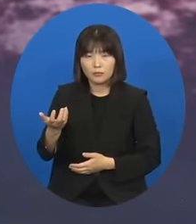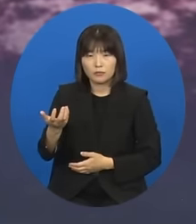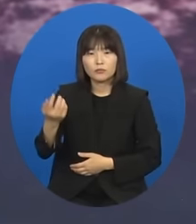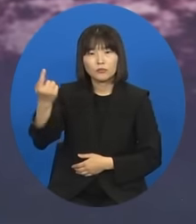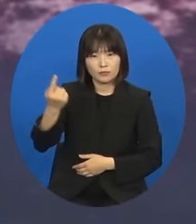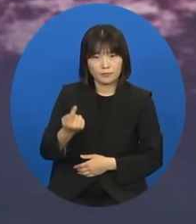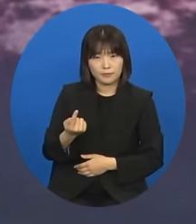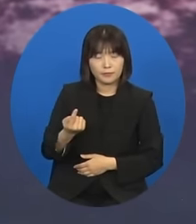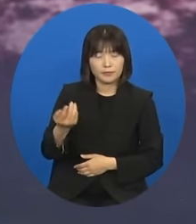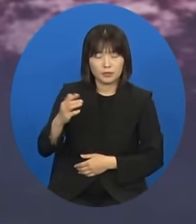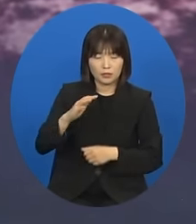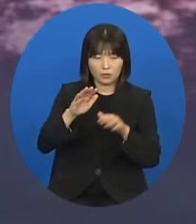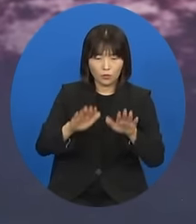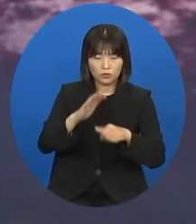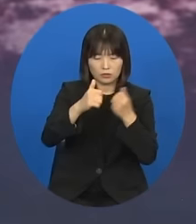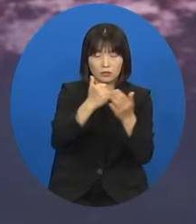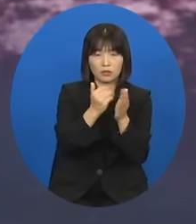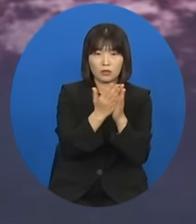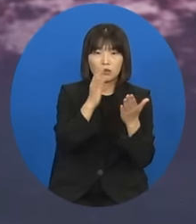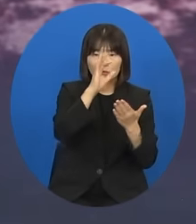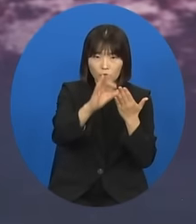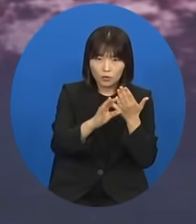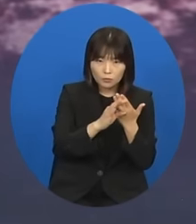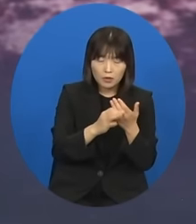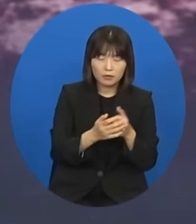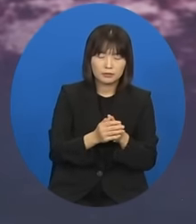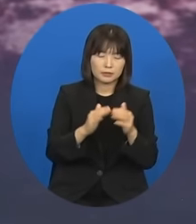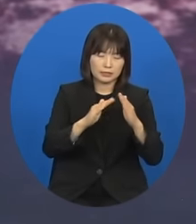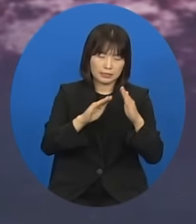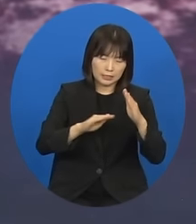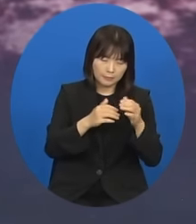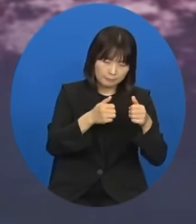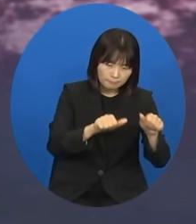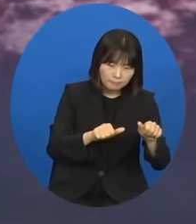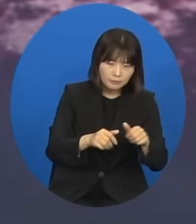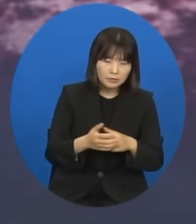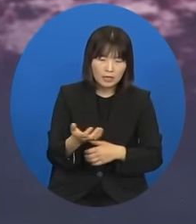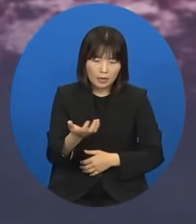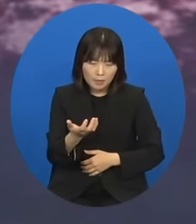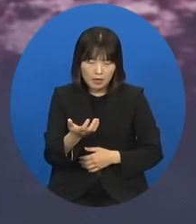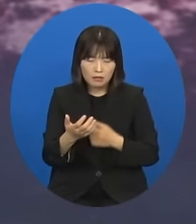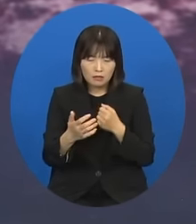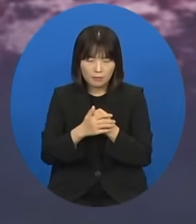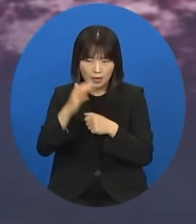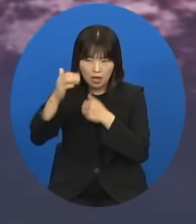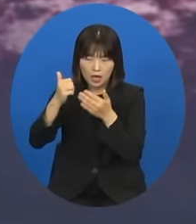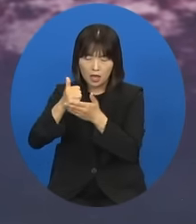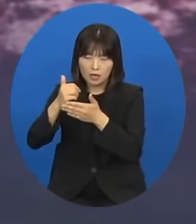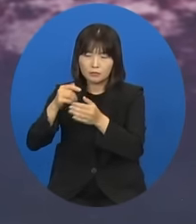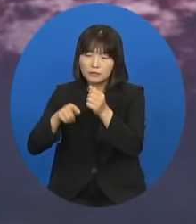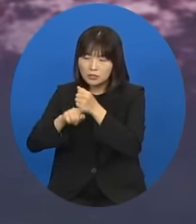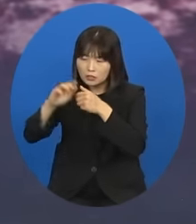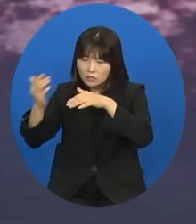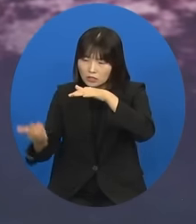근데 오늘 본문에 보면요 깨어진 가정 아픈 가정이라고 해서 하나님의 뜻이 이루어지지 않는 것이